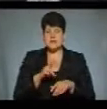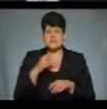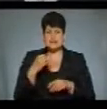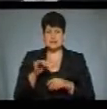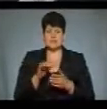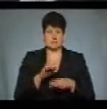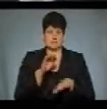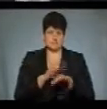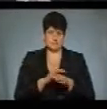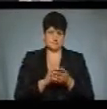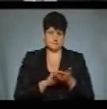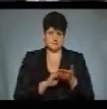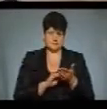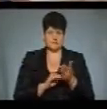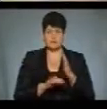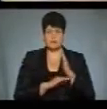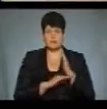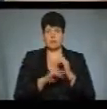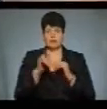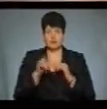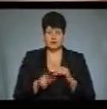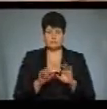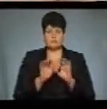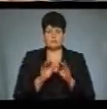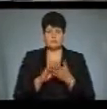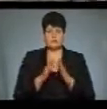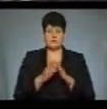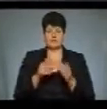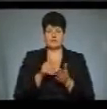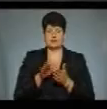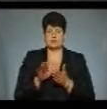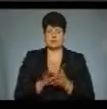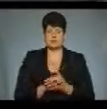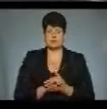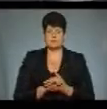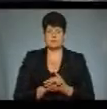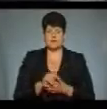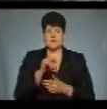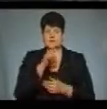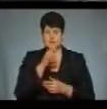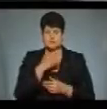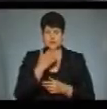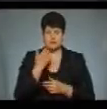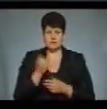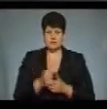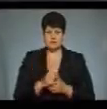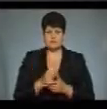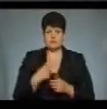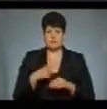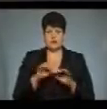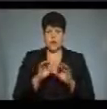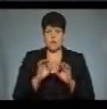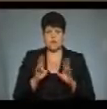фіксував факт травмування деревом людини, коментувати ситуацію відмовився. Ну а хто нам має прокоментувати? Я не